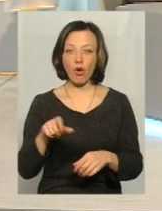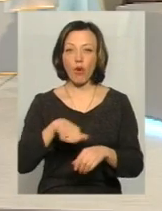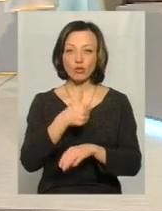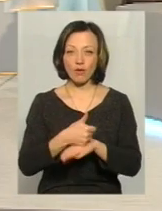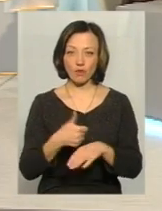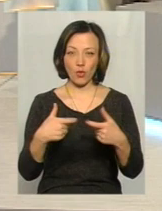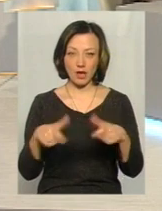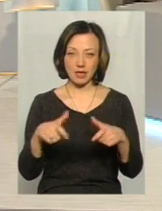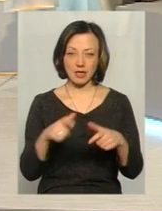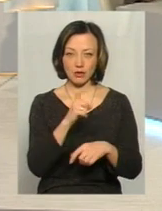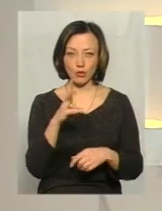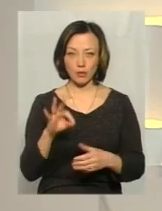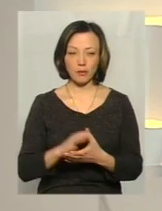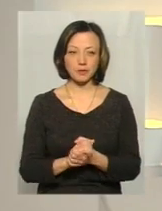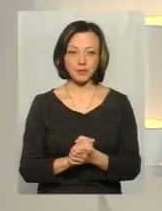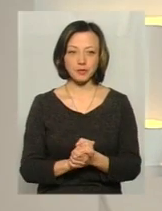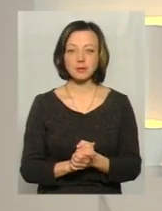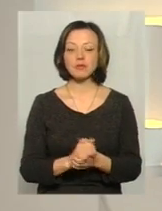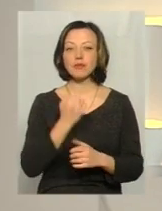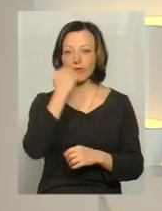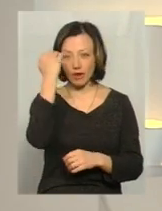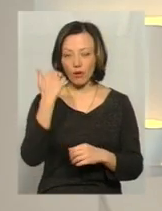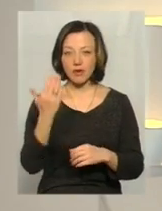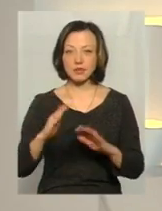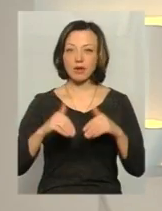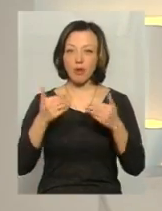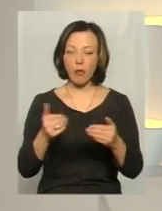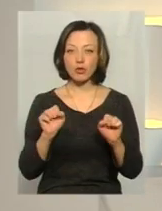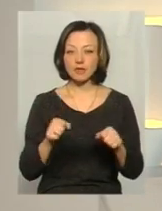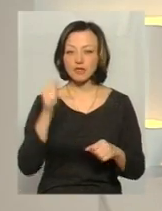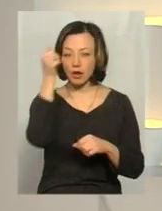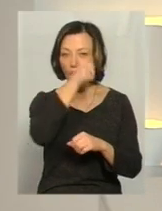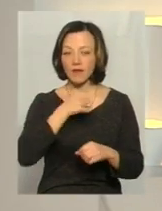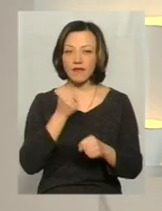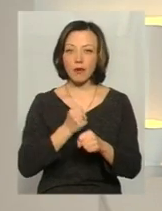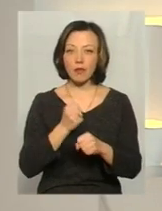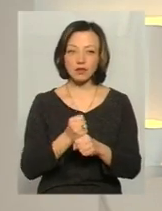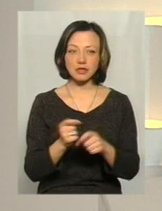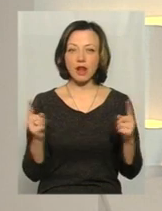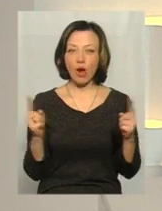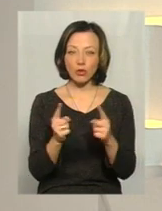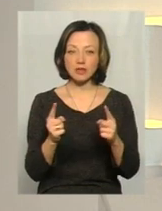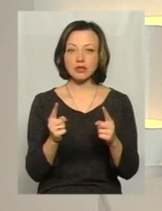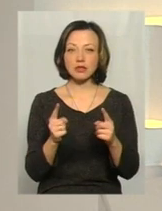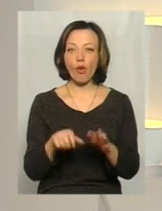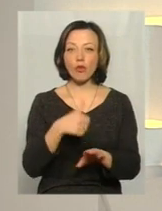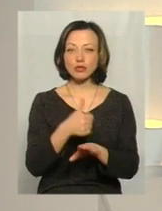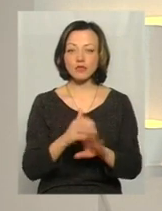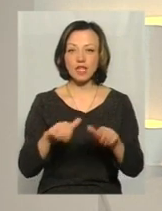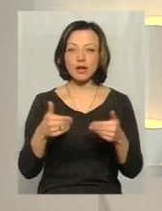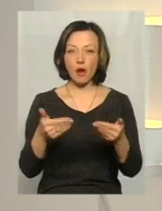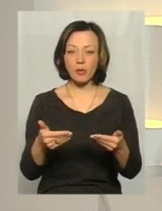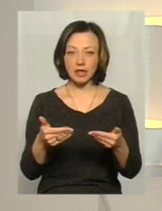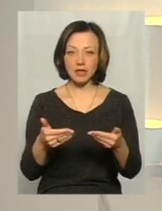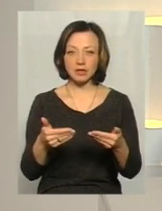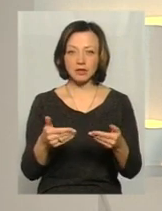сесії. Дякую вам за такі рекомендації. Можливо, ви за ці роки випрацювали, от дуже лаконічно скажіть, от основні